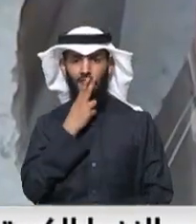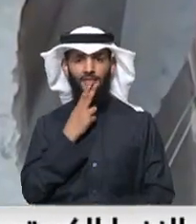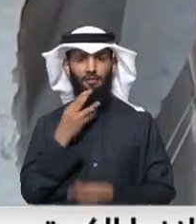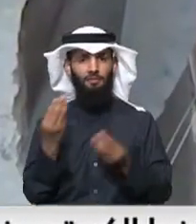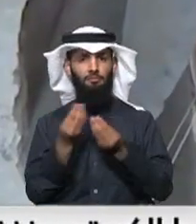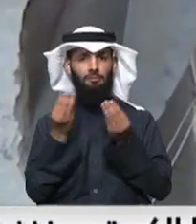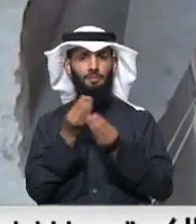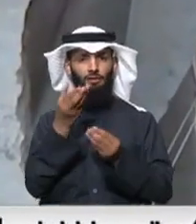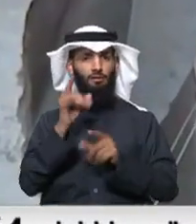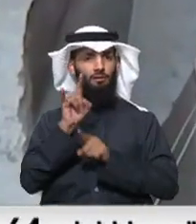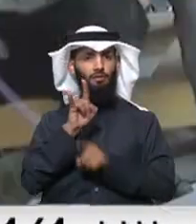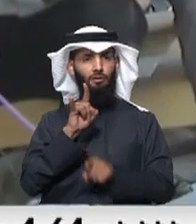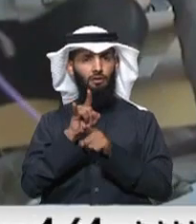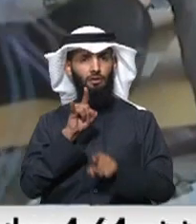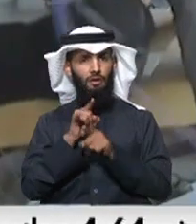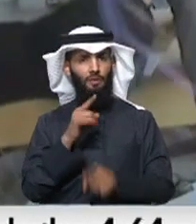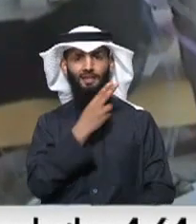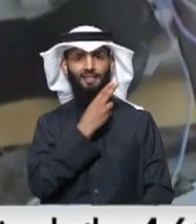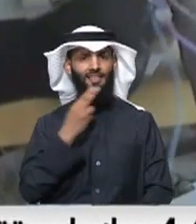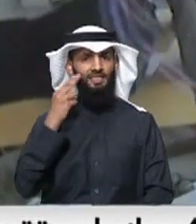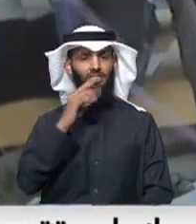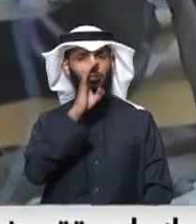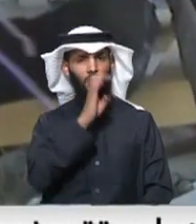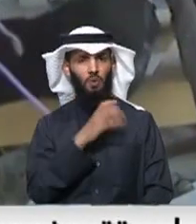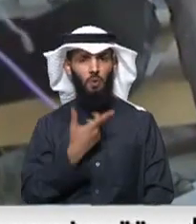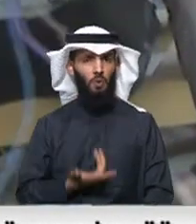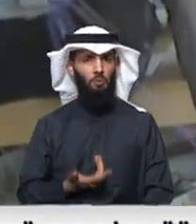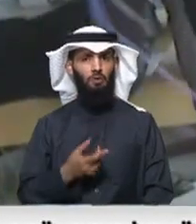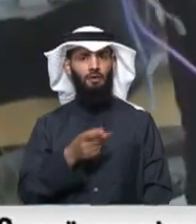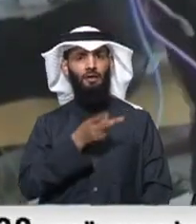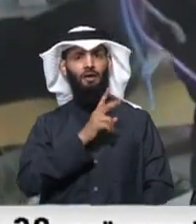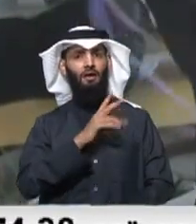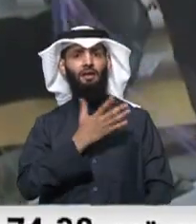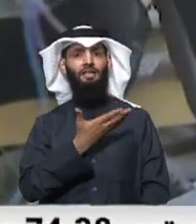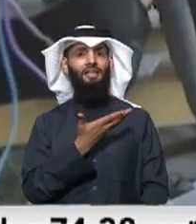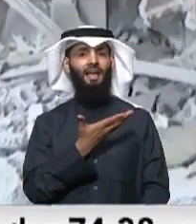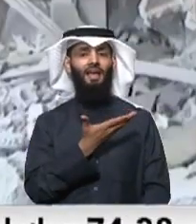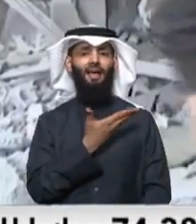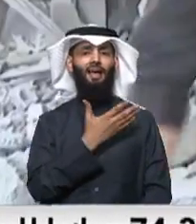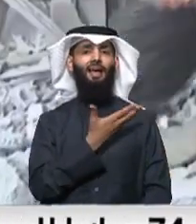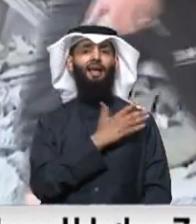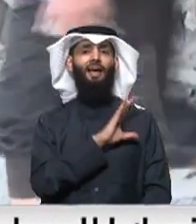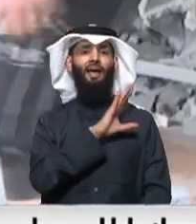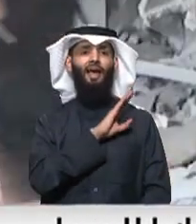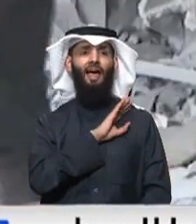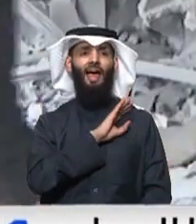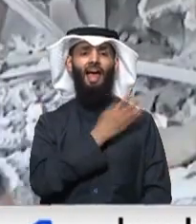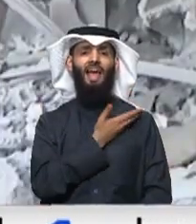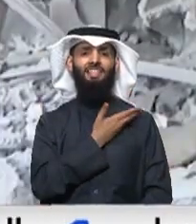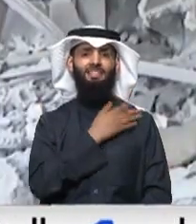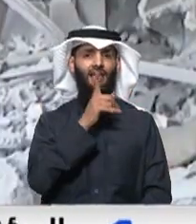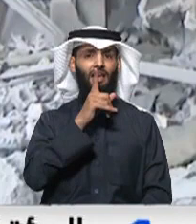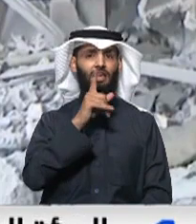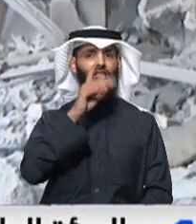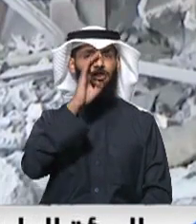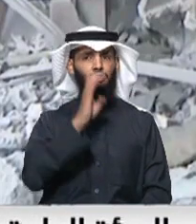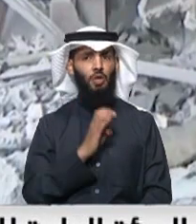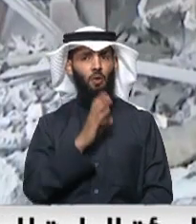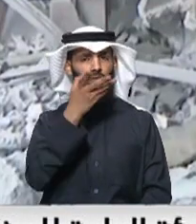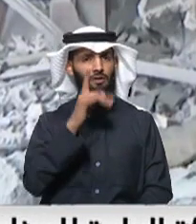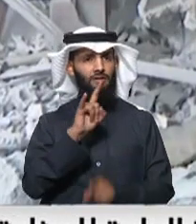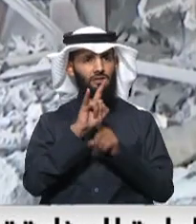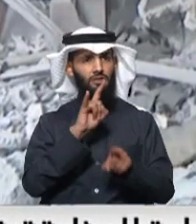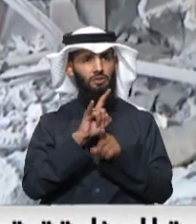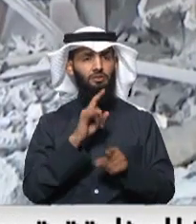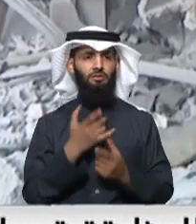رفح وخان يونس جنوبا وفي حي الدرج وشمالي قطاع غزة. احنا سمعنا صوت انفجار في المنطقة، جينا جرينا هنا لقينا